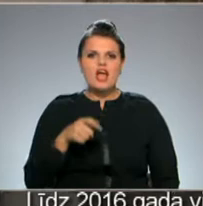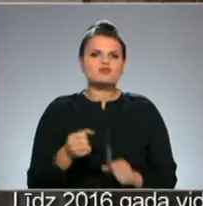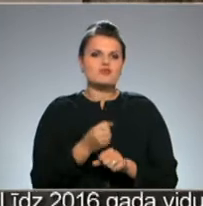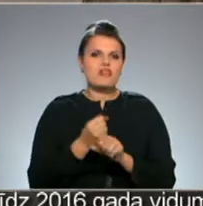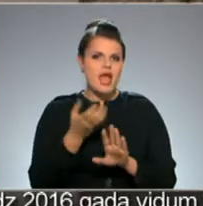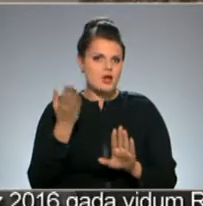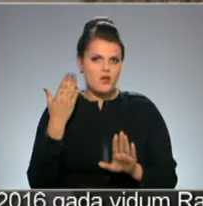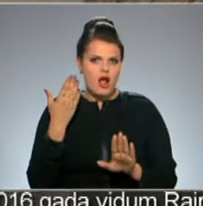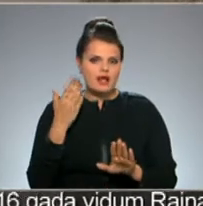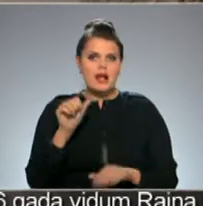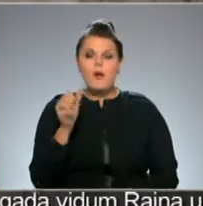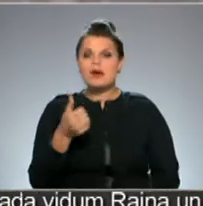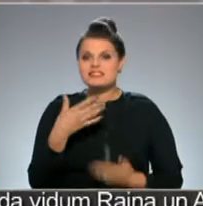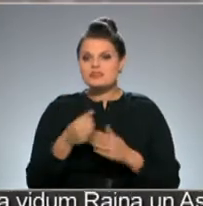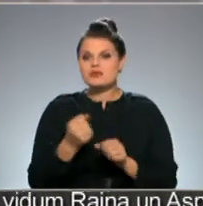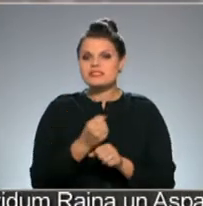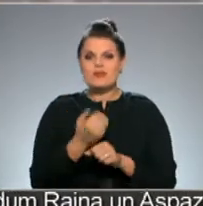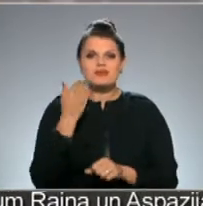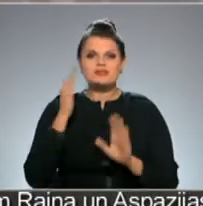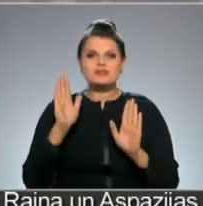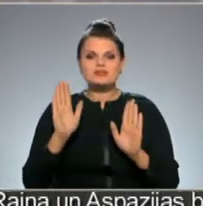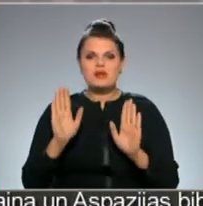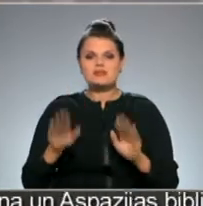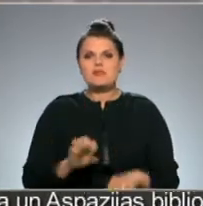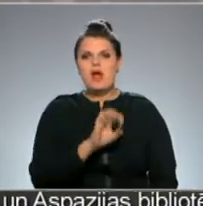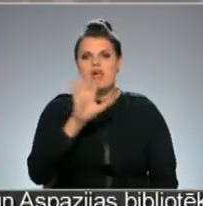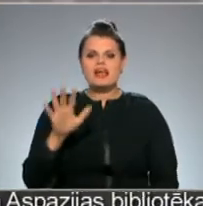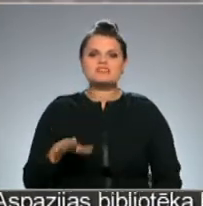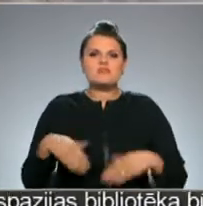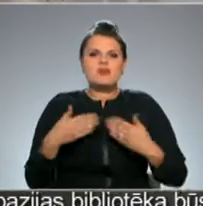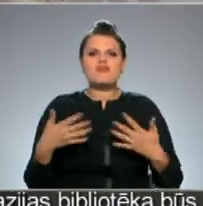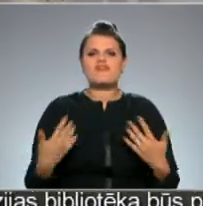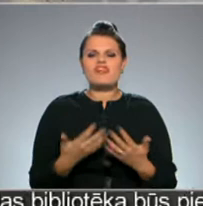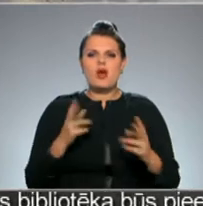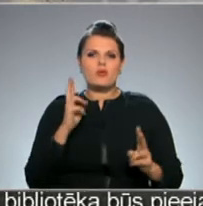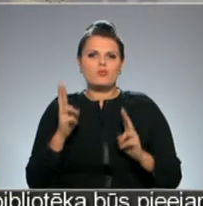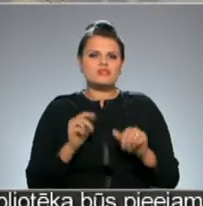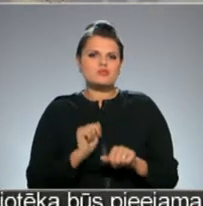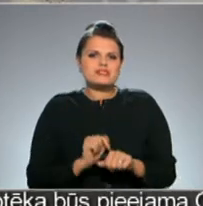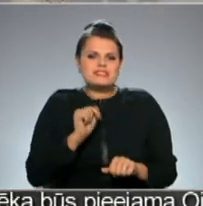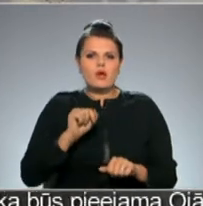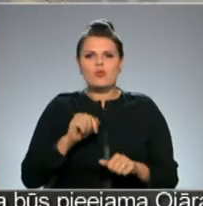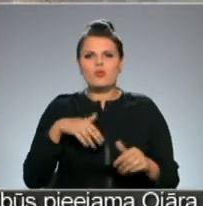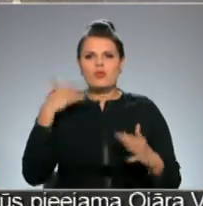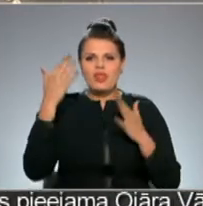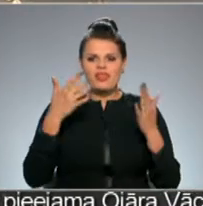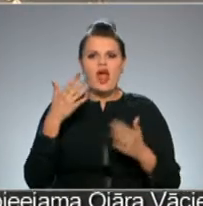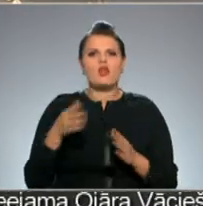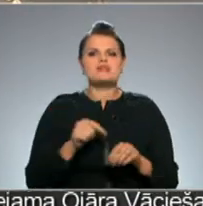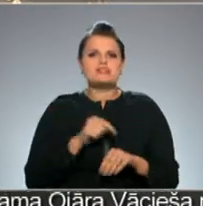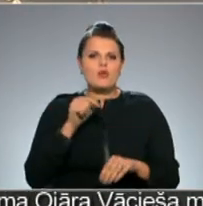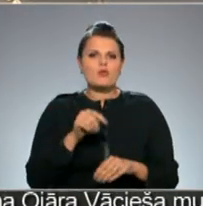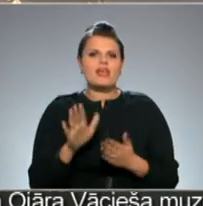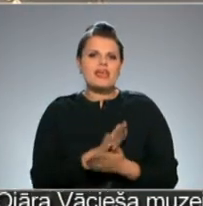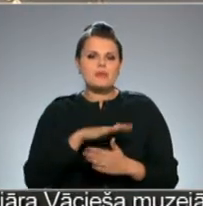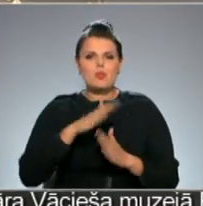agrāk. Mākslinieci savus darbus dēvē par gaismekļiem, piedodot tiem vieglumu, noskaņu un sajūtu tēlus. Savienojot keramiku ar